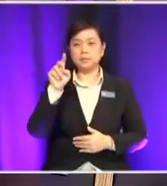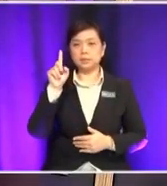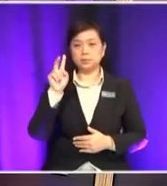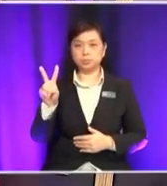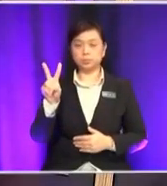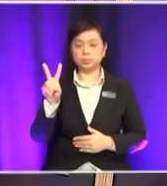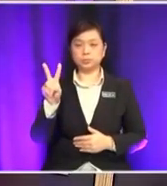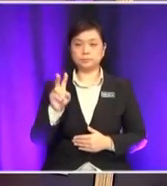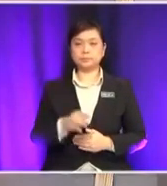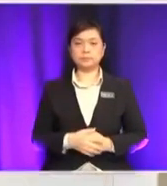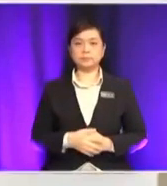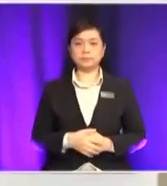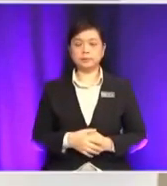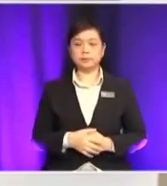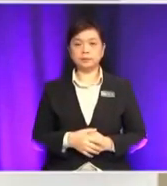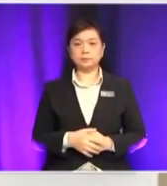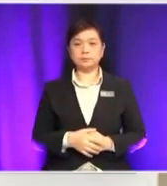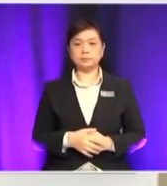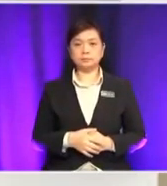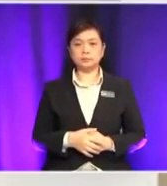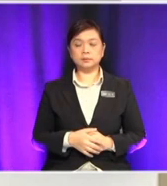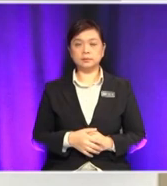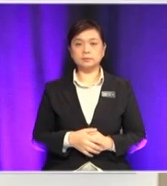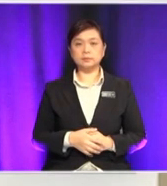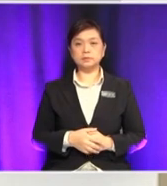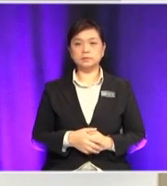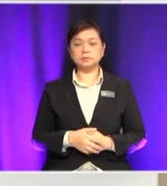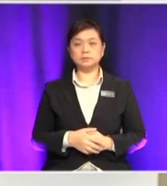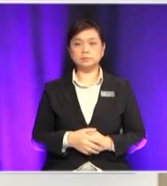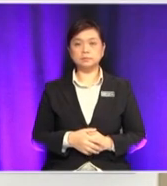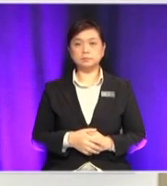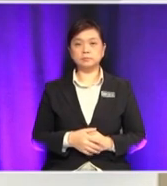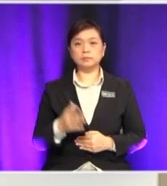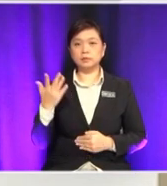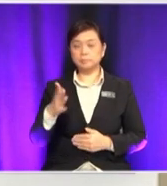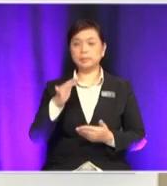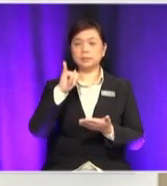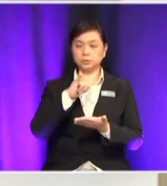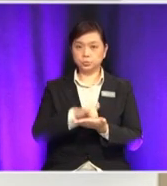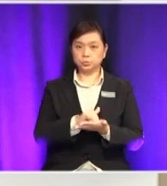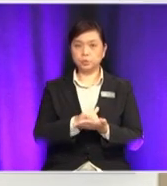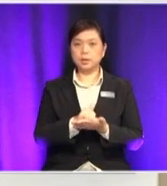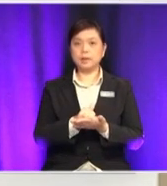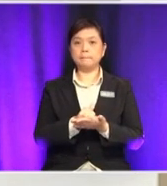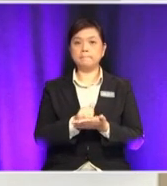proses itu Genesis proses sitokinesis adalah pembahagian sitoplasma